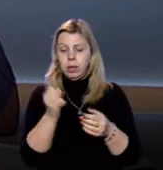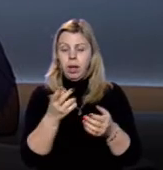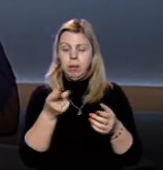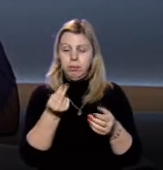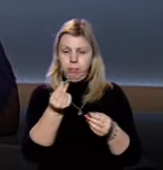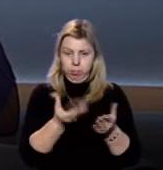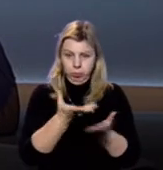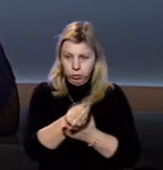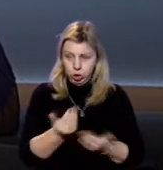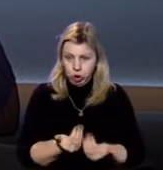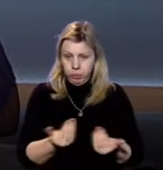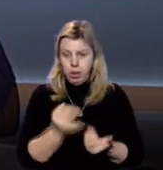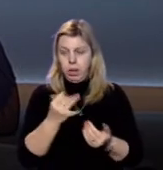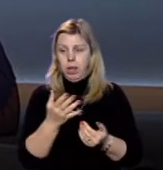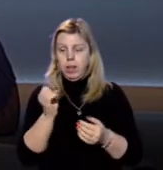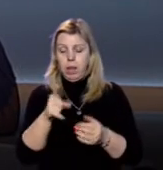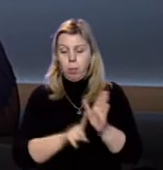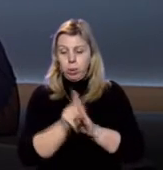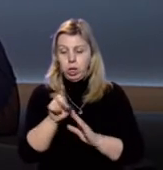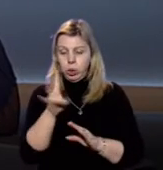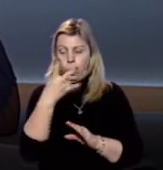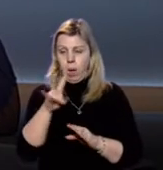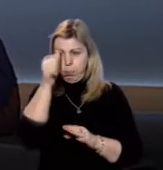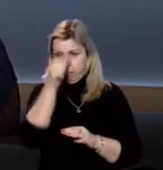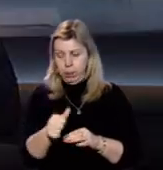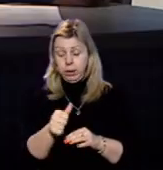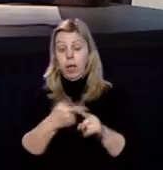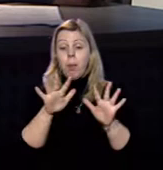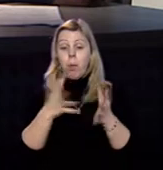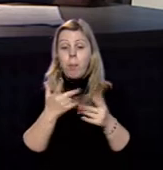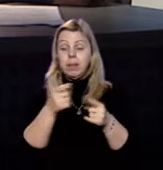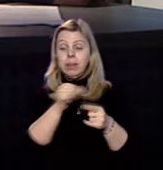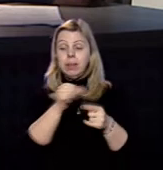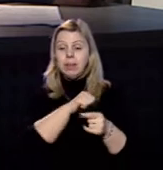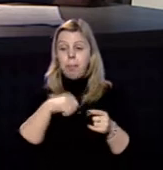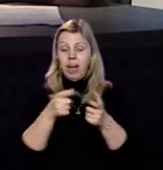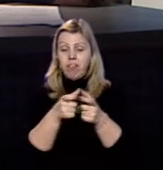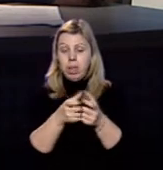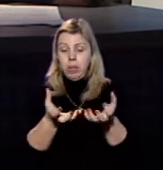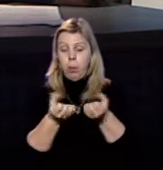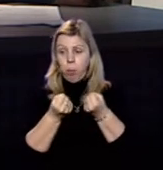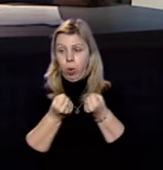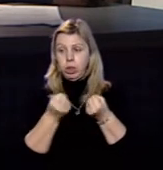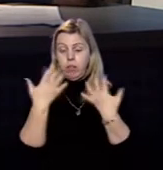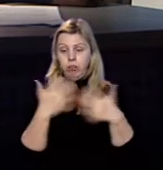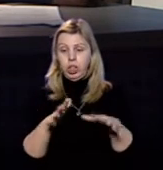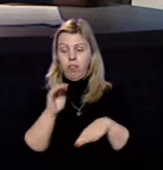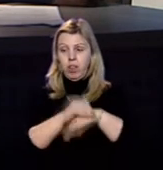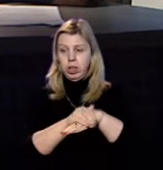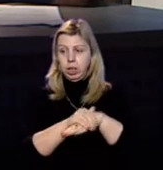готівкової виплати на початку листопада місяця. Фактично, в момент отримання самої квитанції і вже